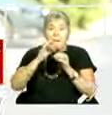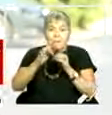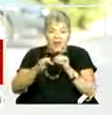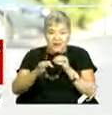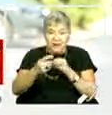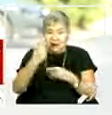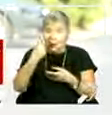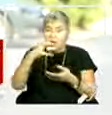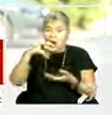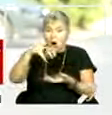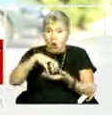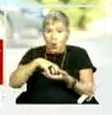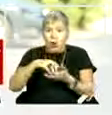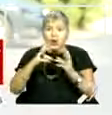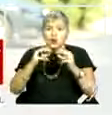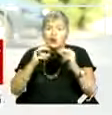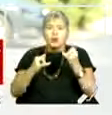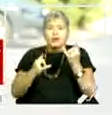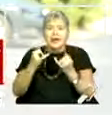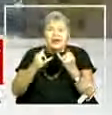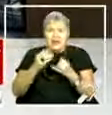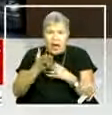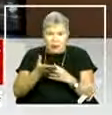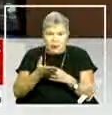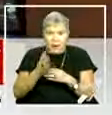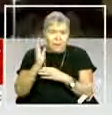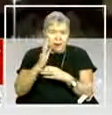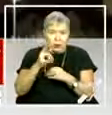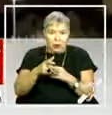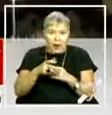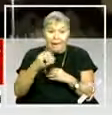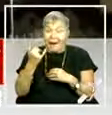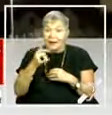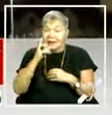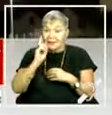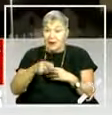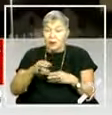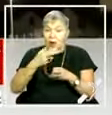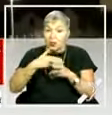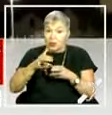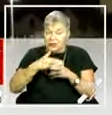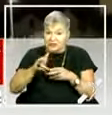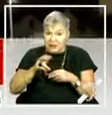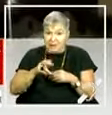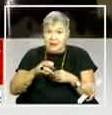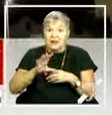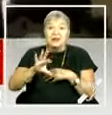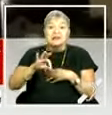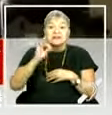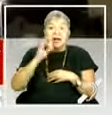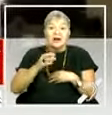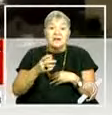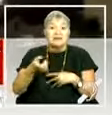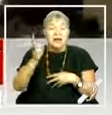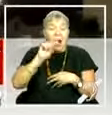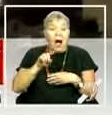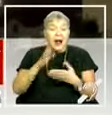într-o zonă cu foarte multă vegetație, o zonă care trebuie defrișată pentru a fi găsite și